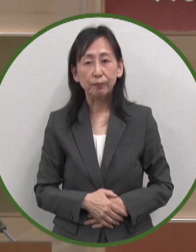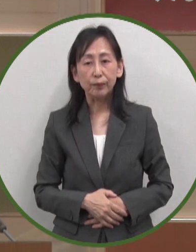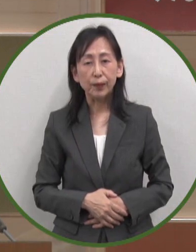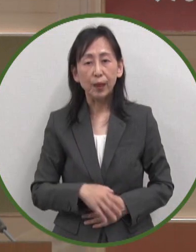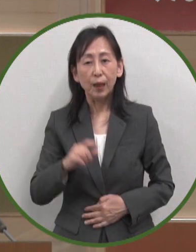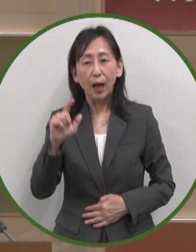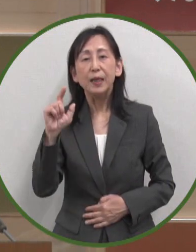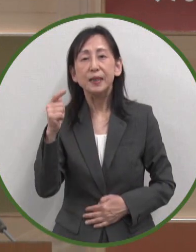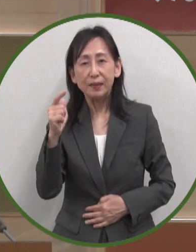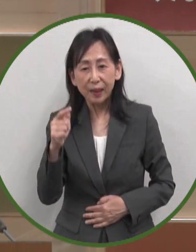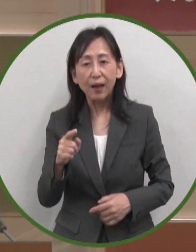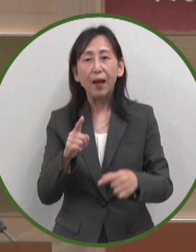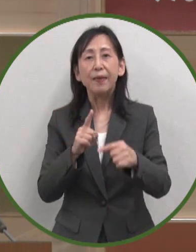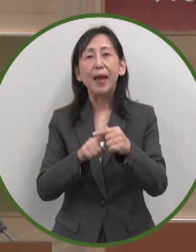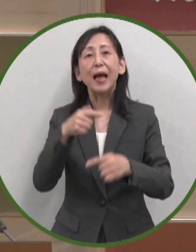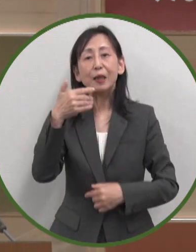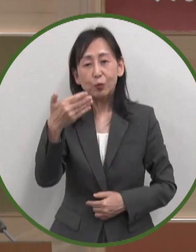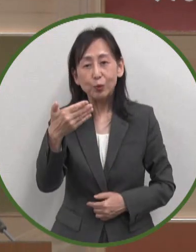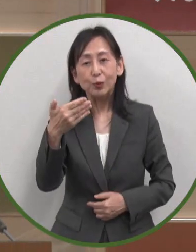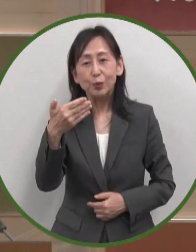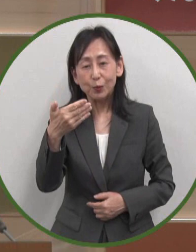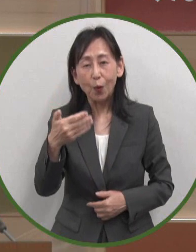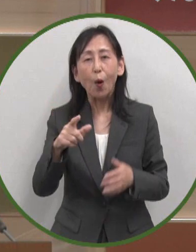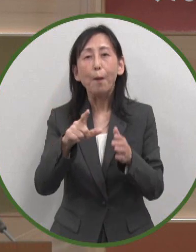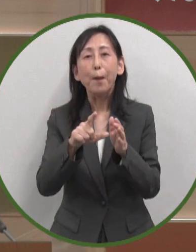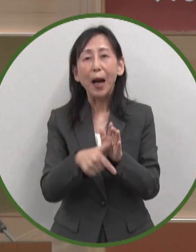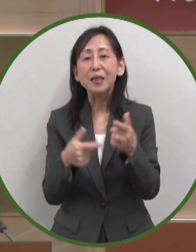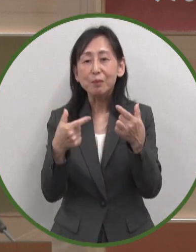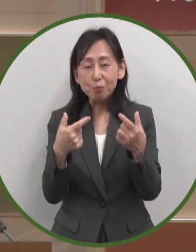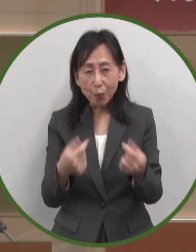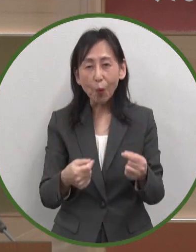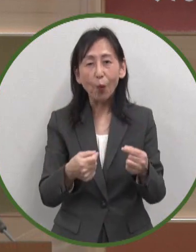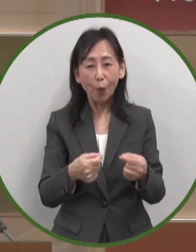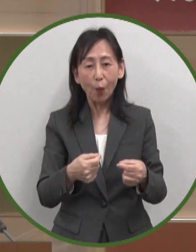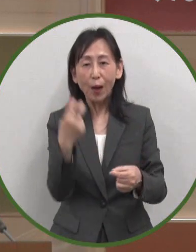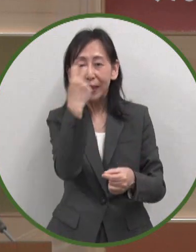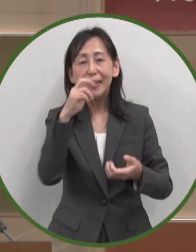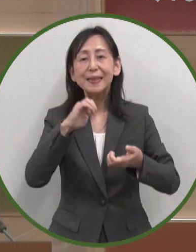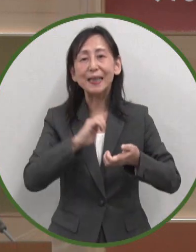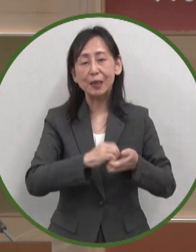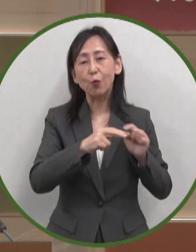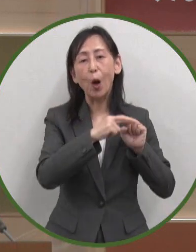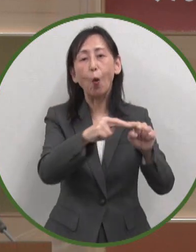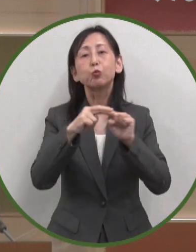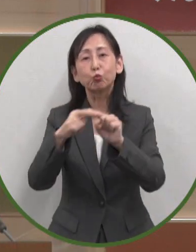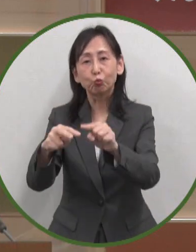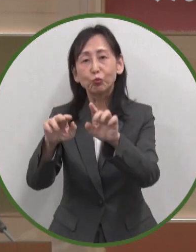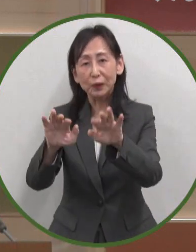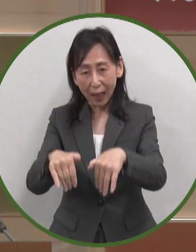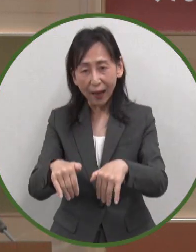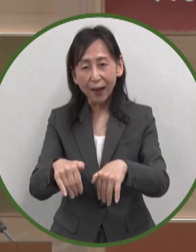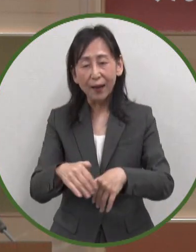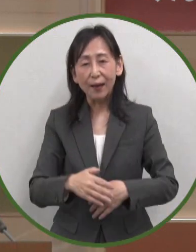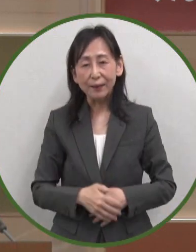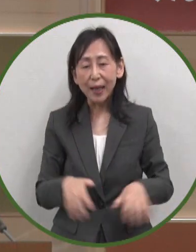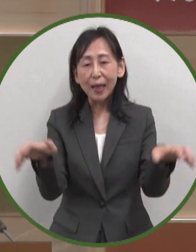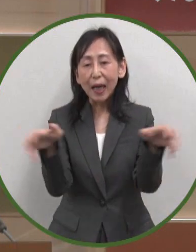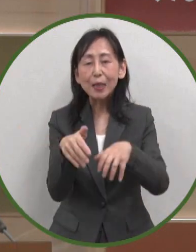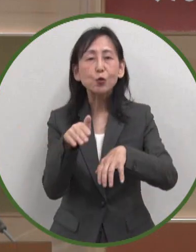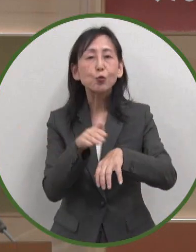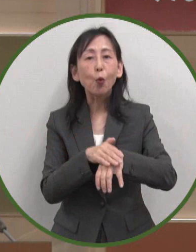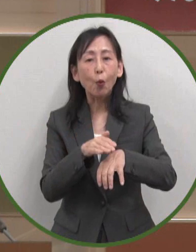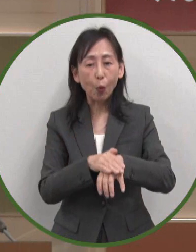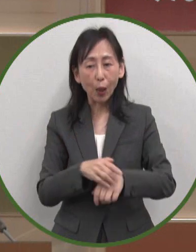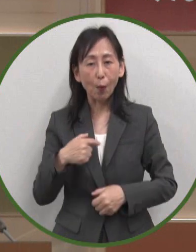送るのは送ってるのか、ごめんなさい、送るのは回収をするという回収をするというのを我々でやらせていただ